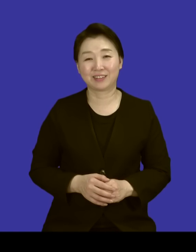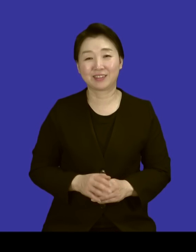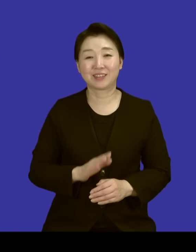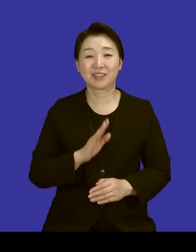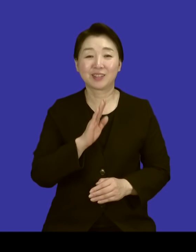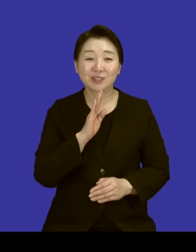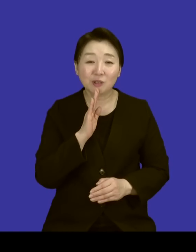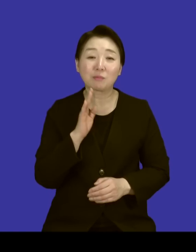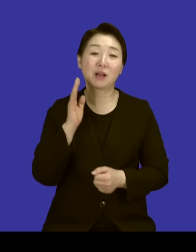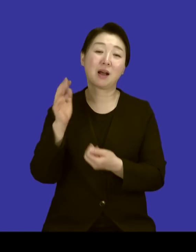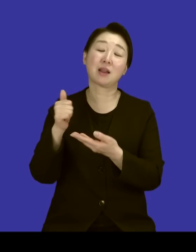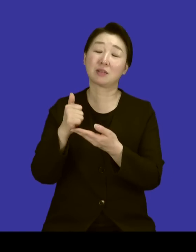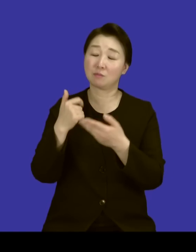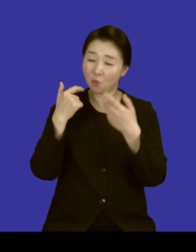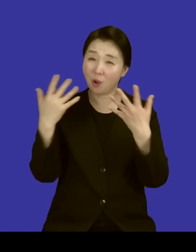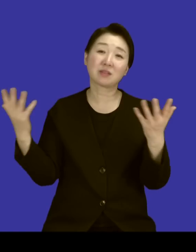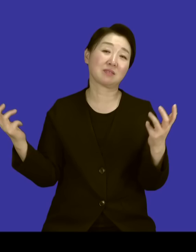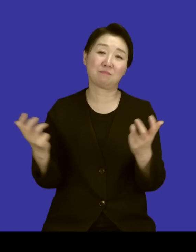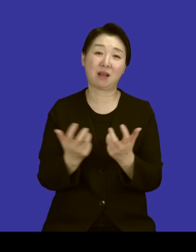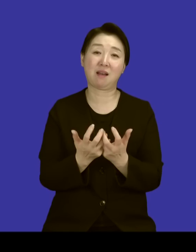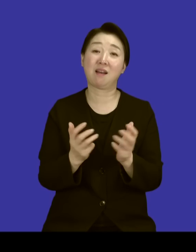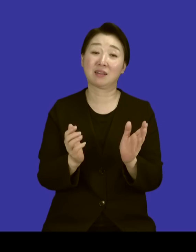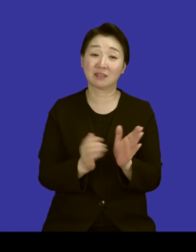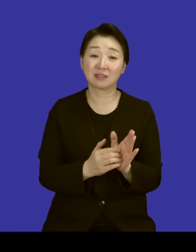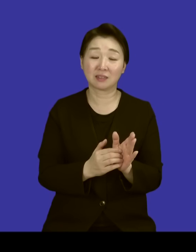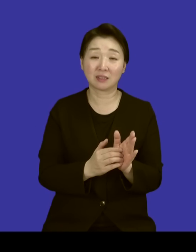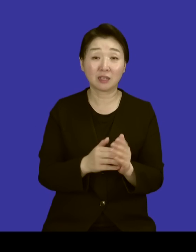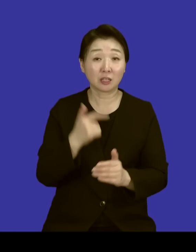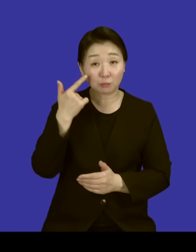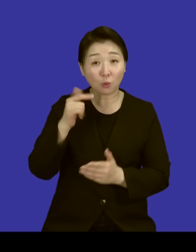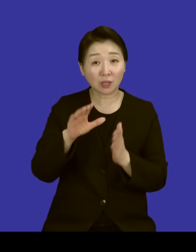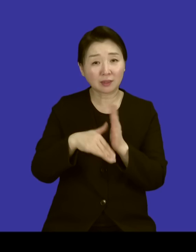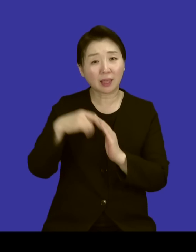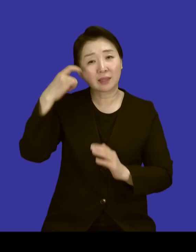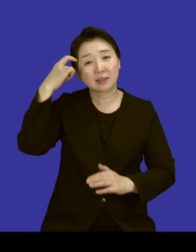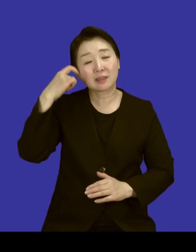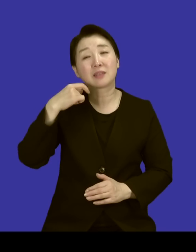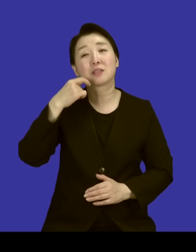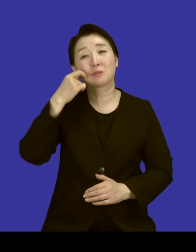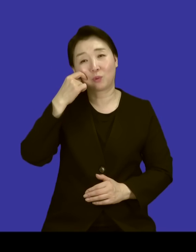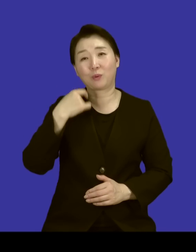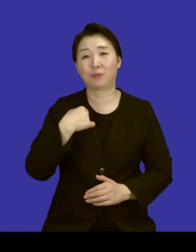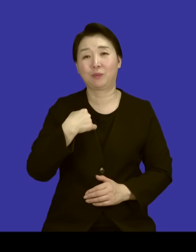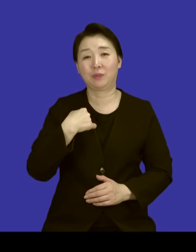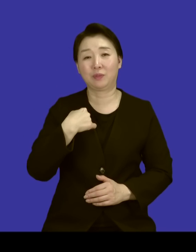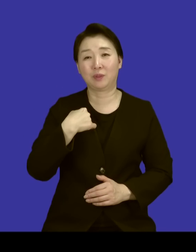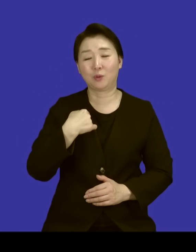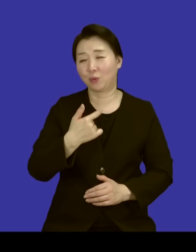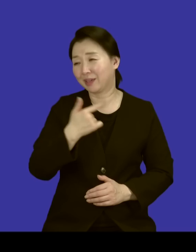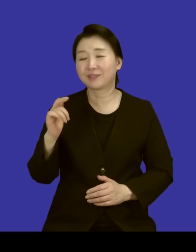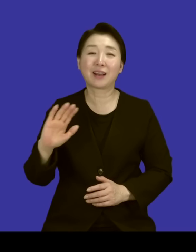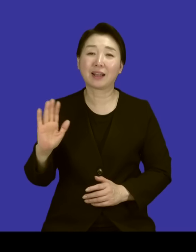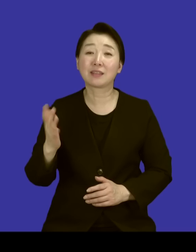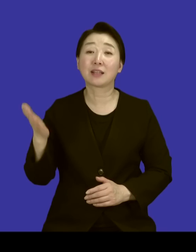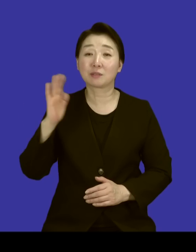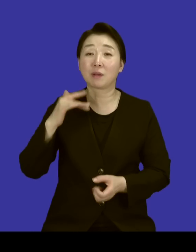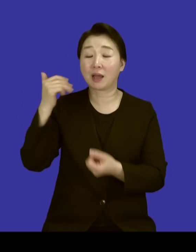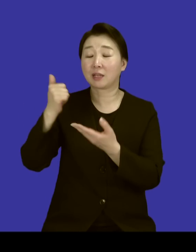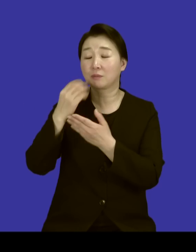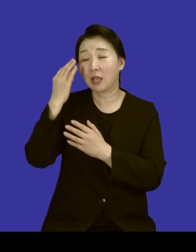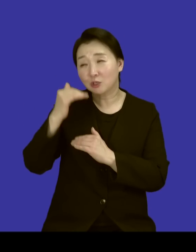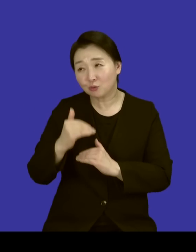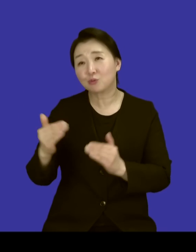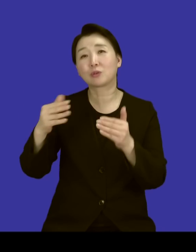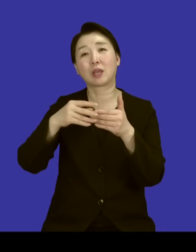진짜 왜 하여튼 야, 그런 게 이제 진짜 놀라워. 정확하네. 진짜 이건 목회 때는 못 느껴본 일종의 뭐 이게 대단한 건 아니지만 하나님께서